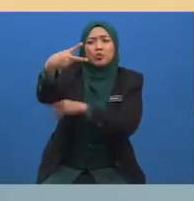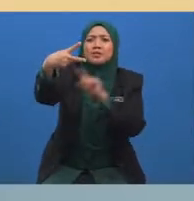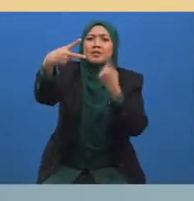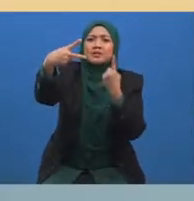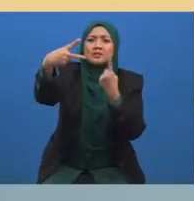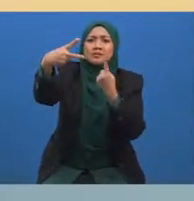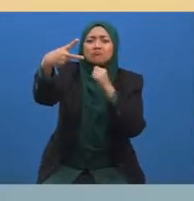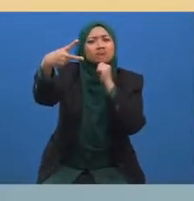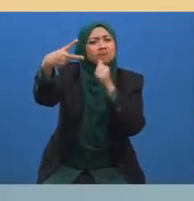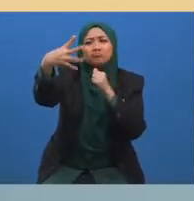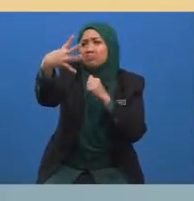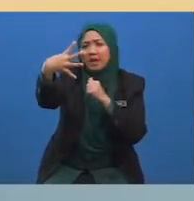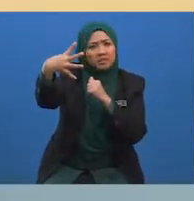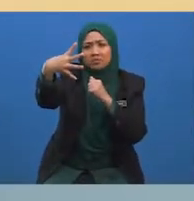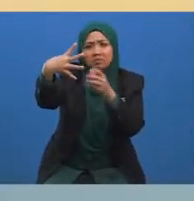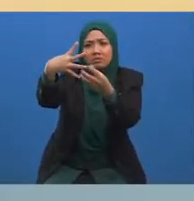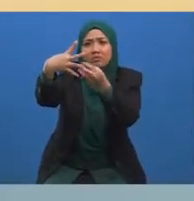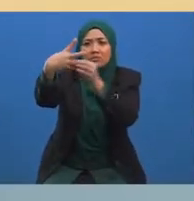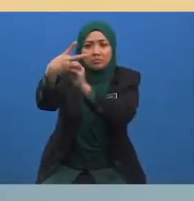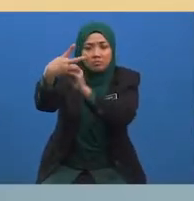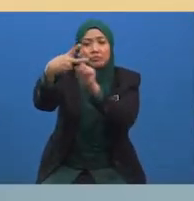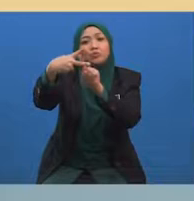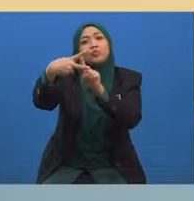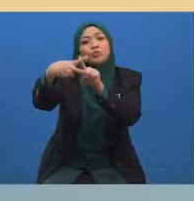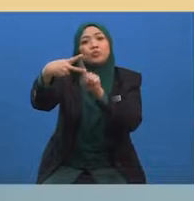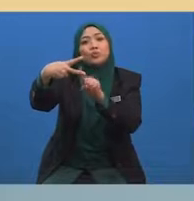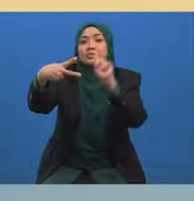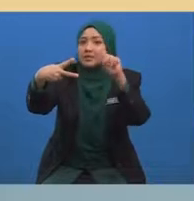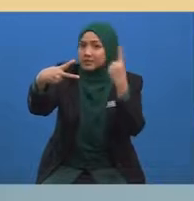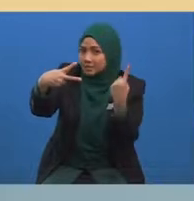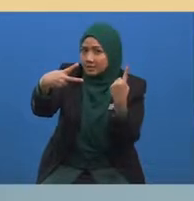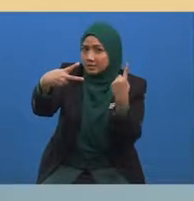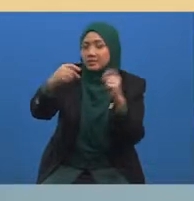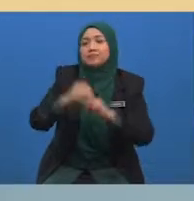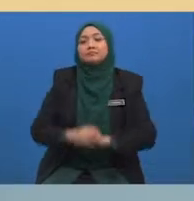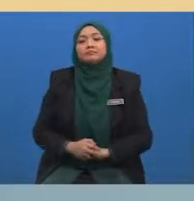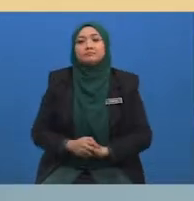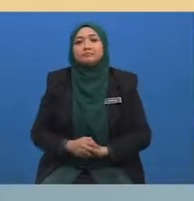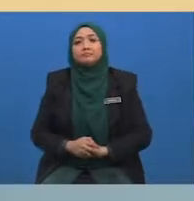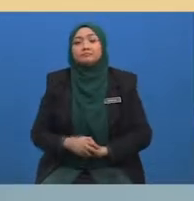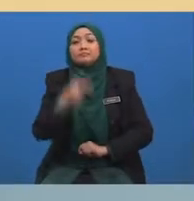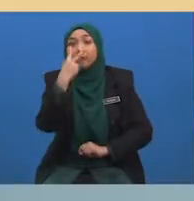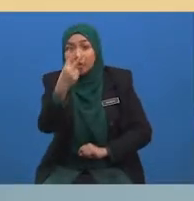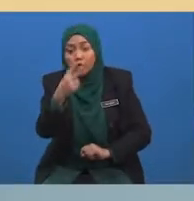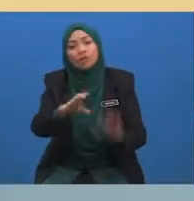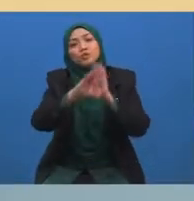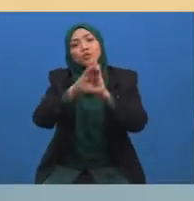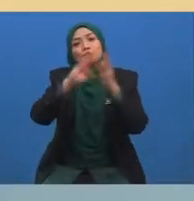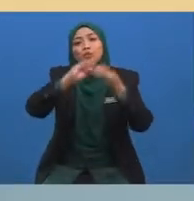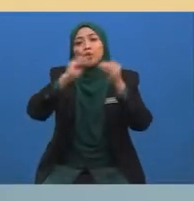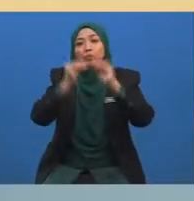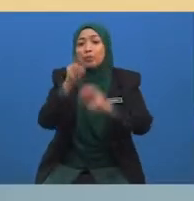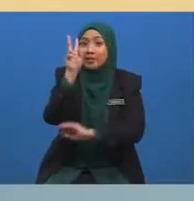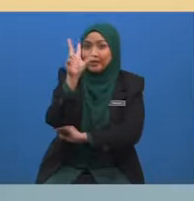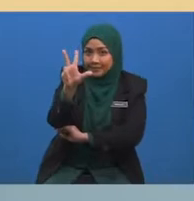iaitu dirinya sendiri dan satu. Kita pergi pula kepada contoh